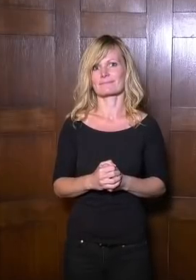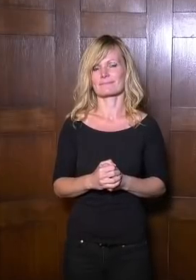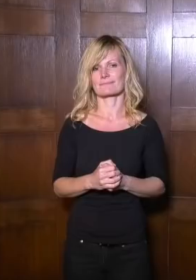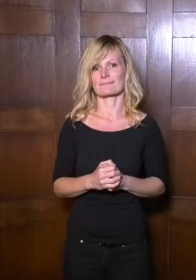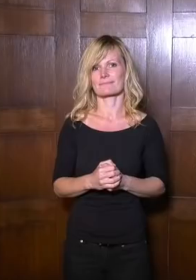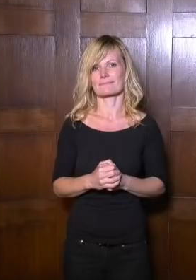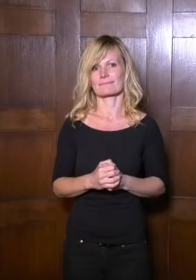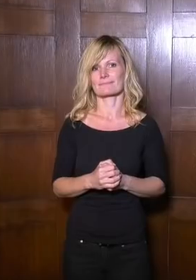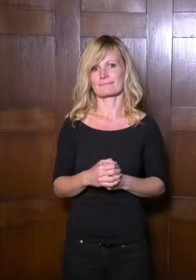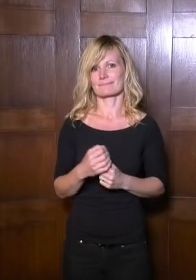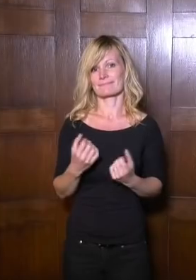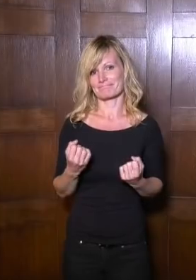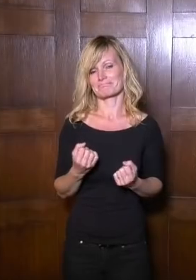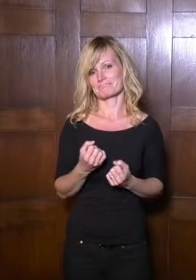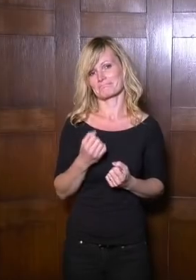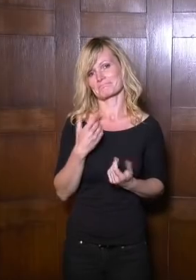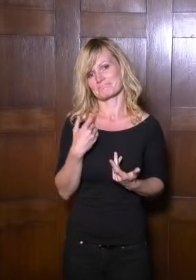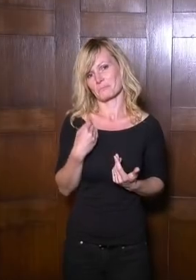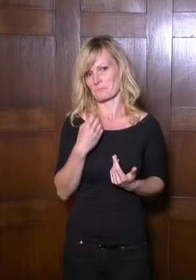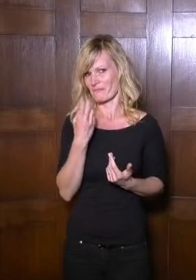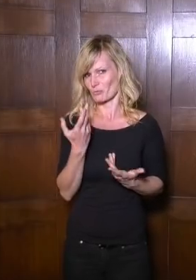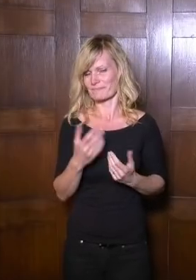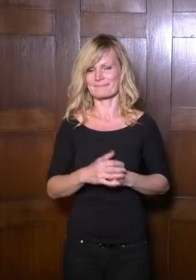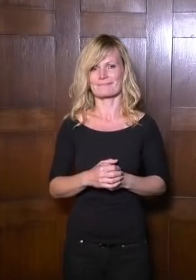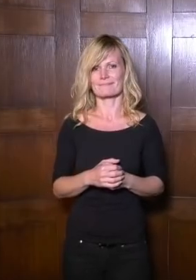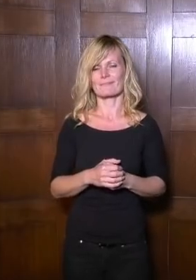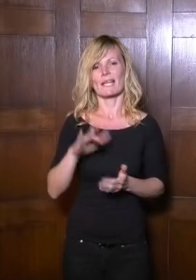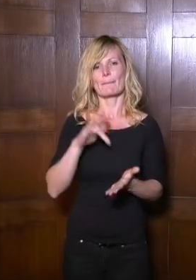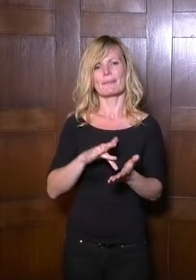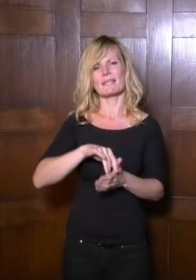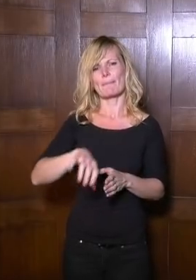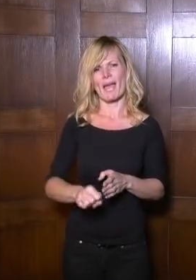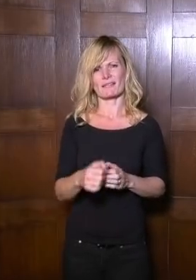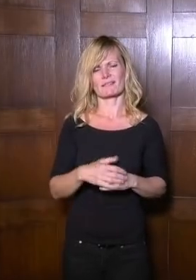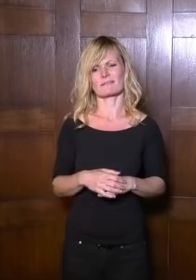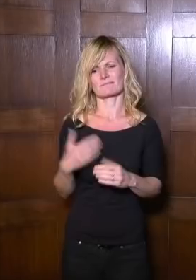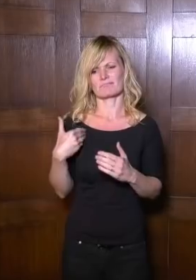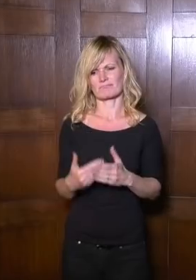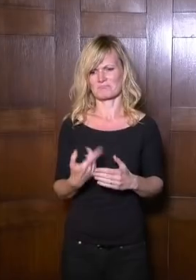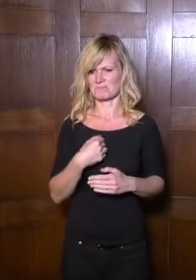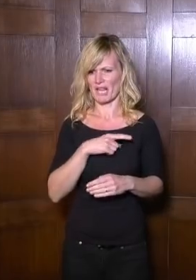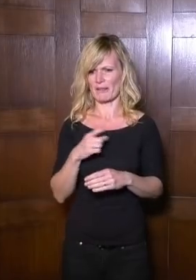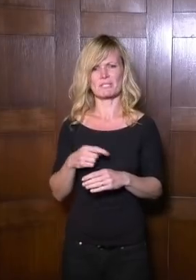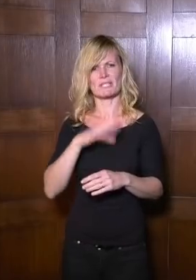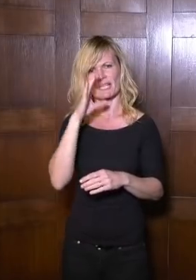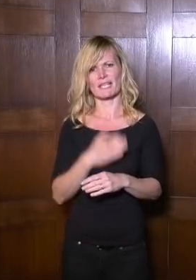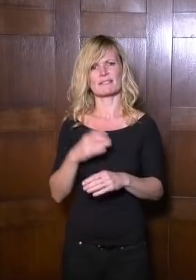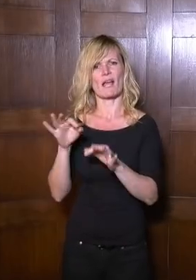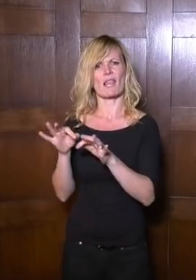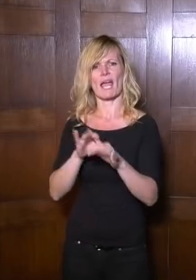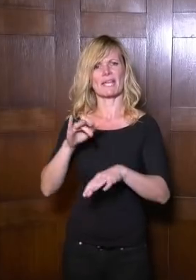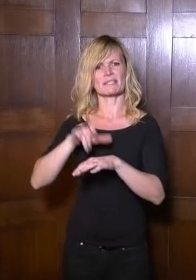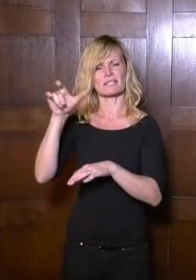Ich werde mir Mühe geben. Also vielleicht vorab, ich fühle mich seit Mitte März weniger als Kita-Leiterin, als wirklich eher so wie im Krisenmanagement. Haben Sie das Mikrofon